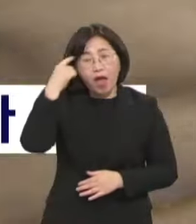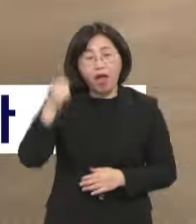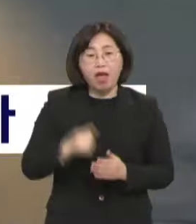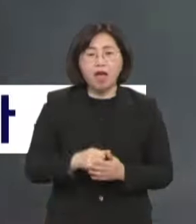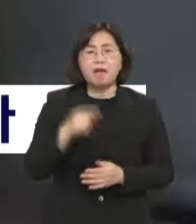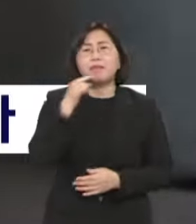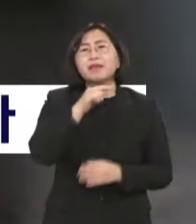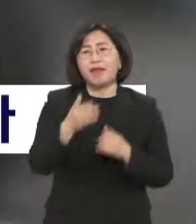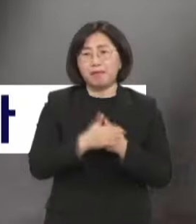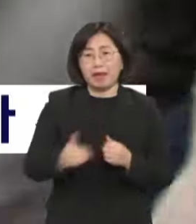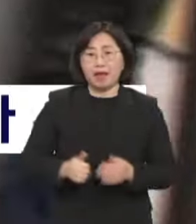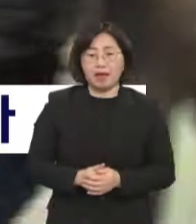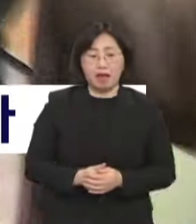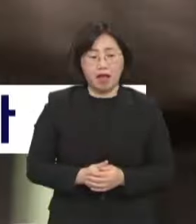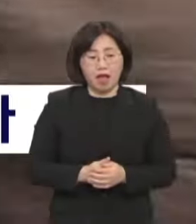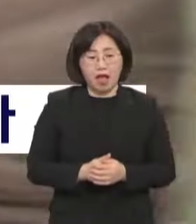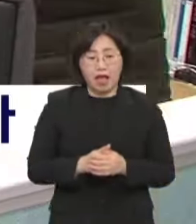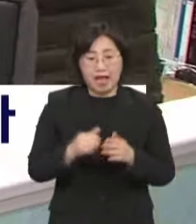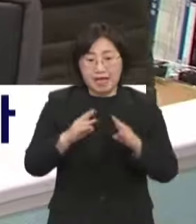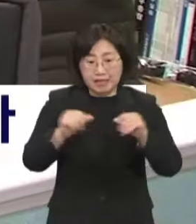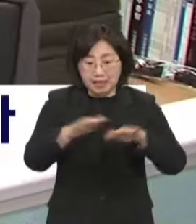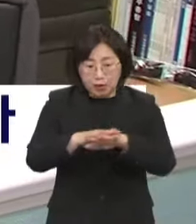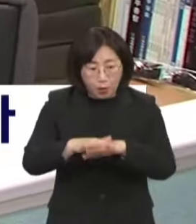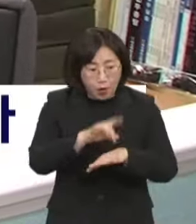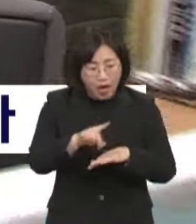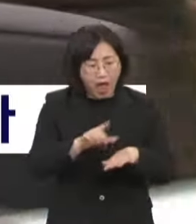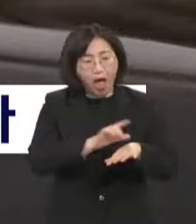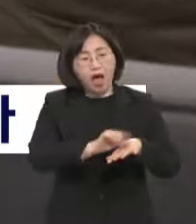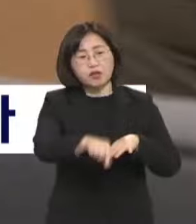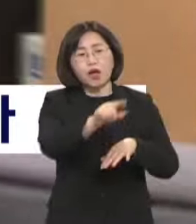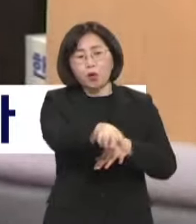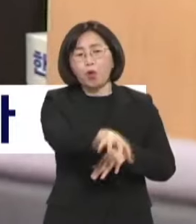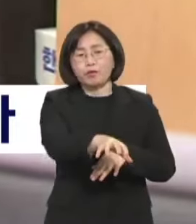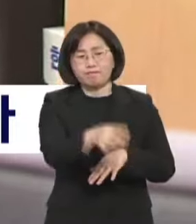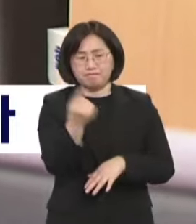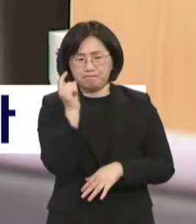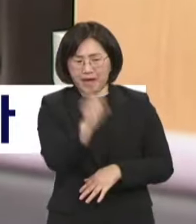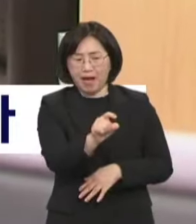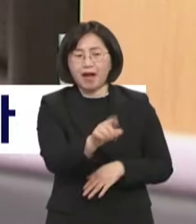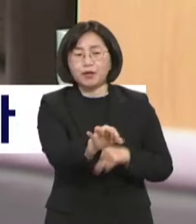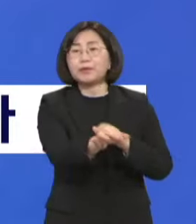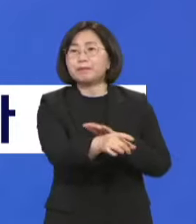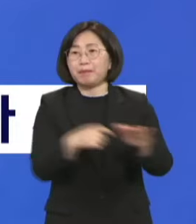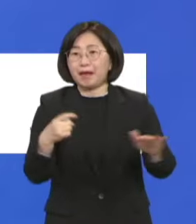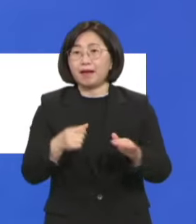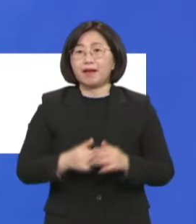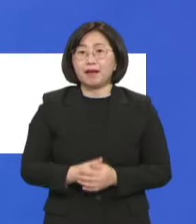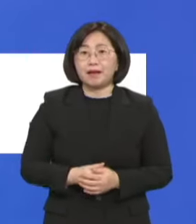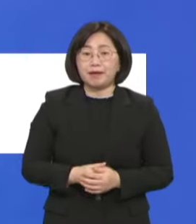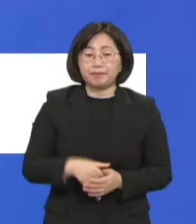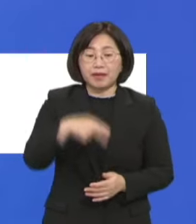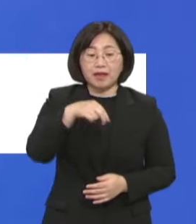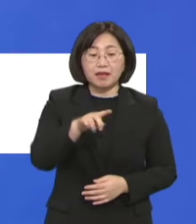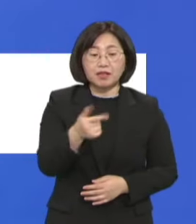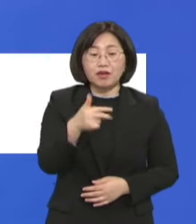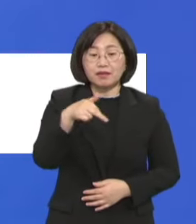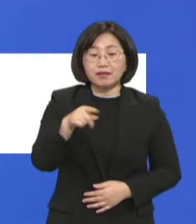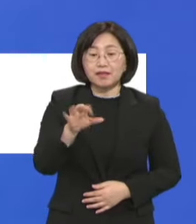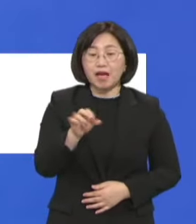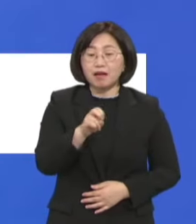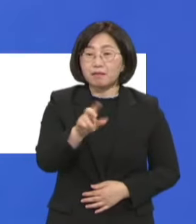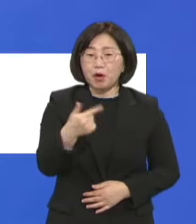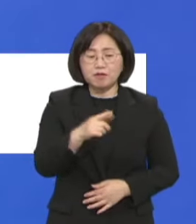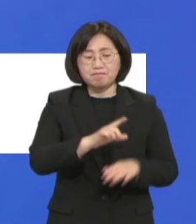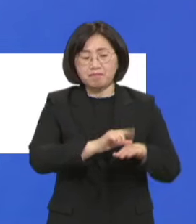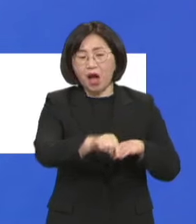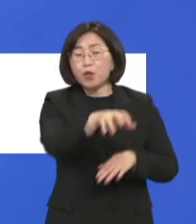또 지도를 보며 한적해 보이는 농촌으로 범행 대상을 정한 것으로 조사됐습니다. 그 선장이라는 곳이 외진